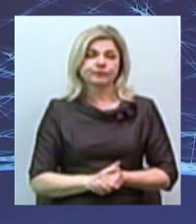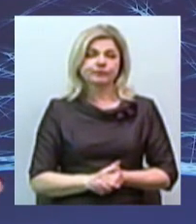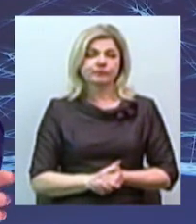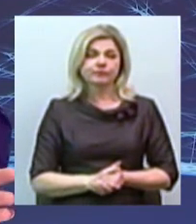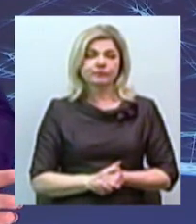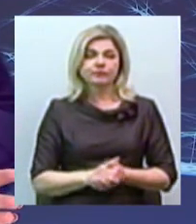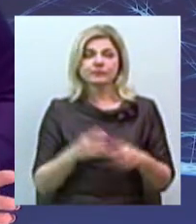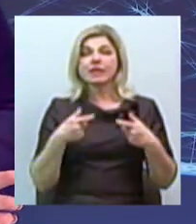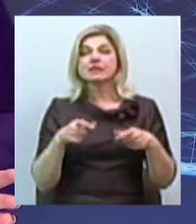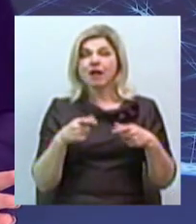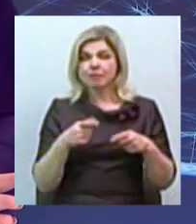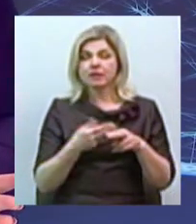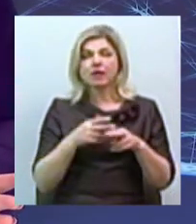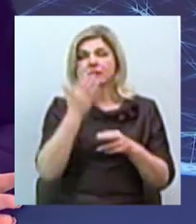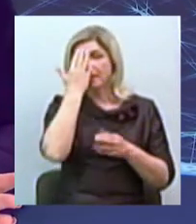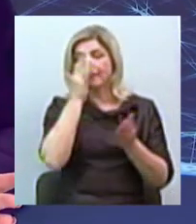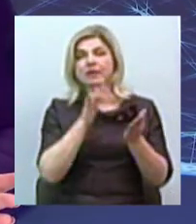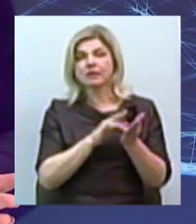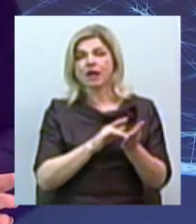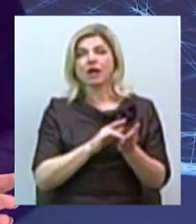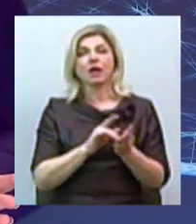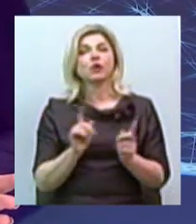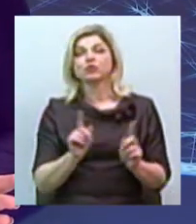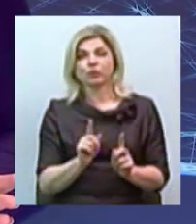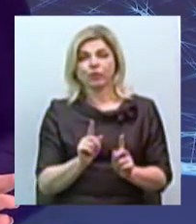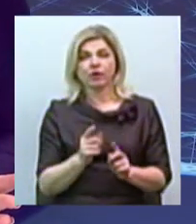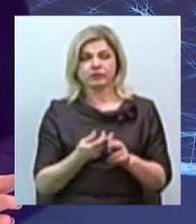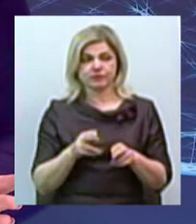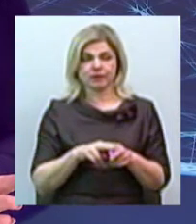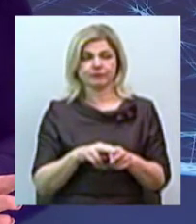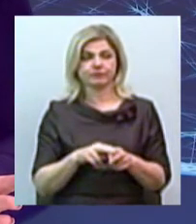меті носить, ну, скажімо, от наступне – це